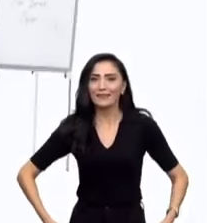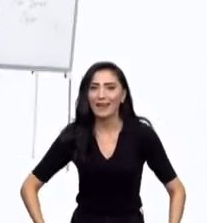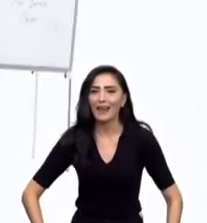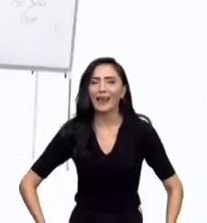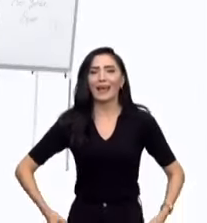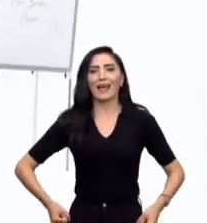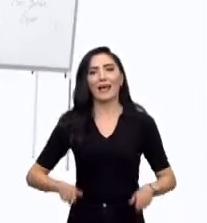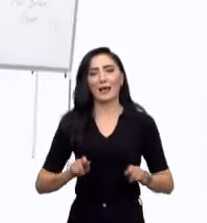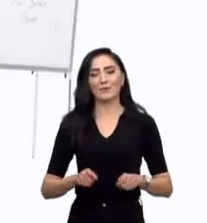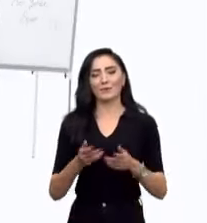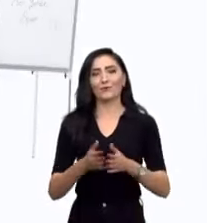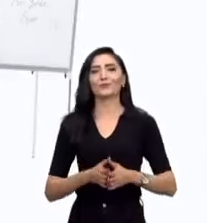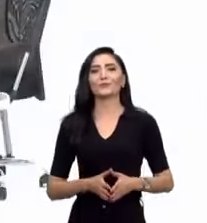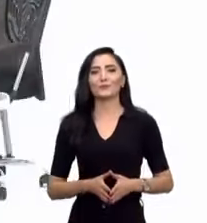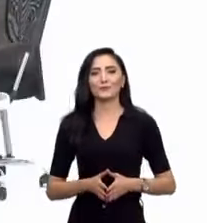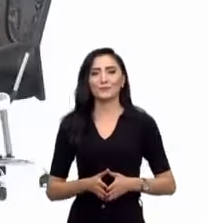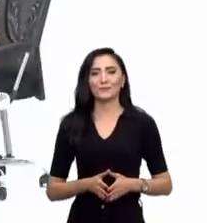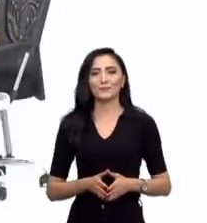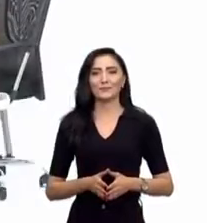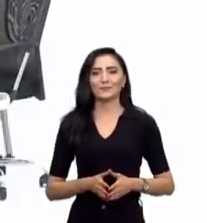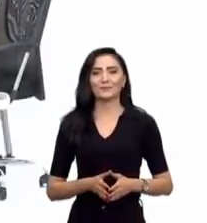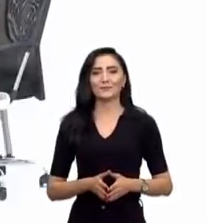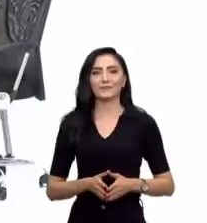yukarı hareket ettirelim.